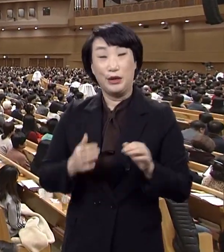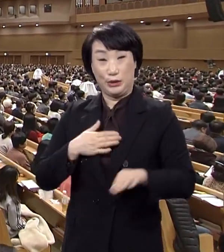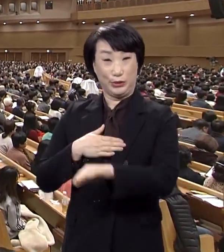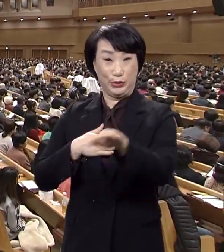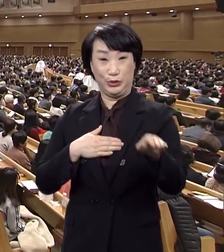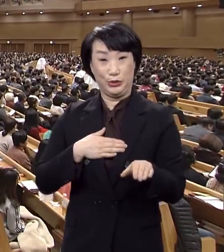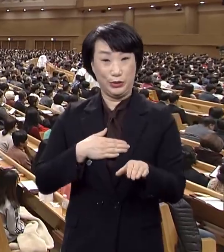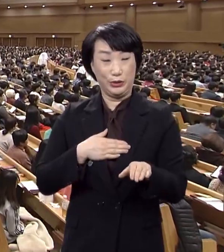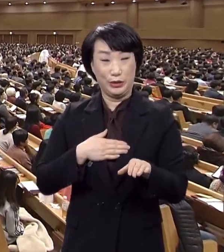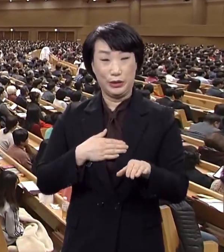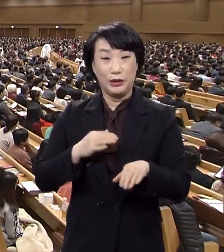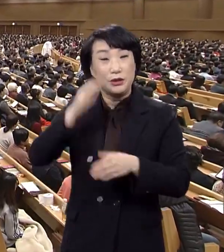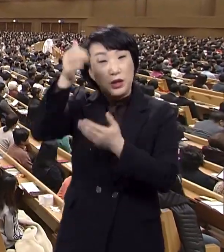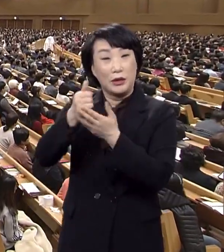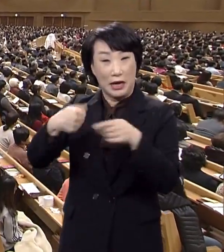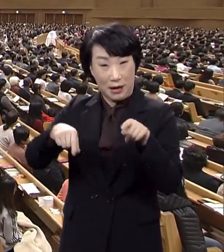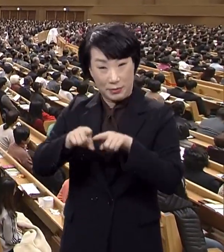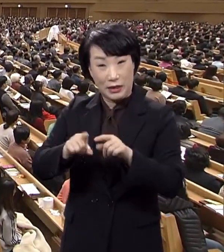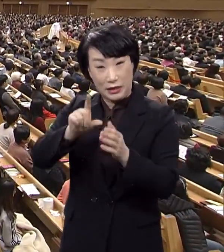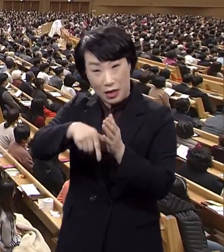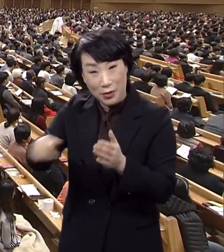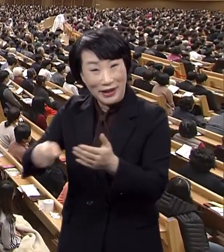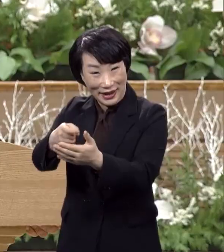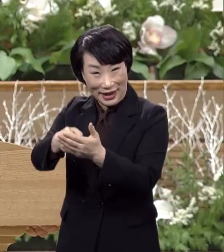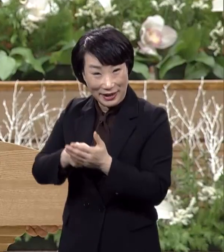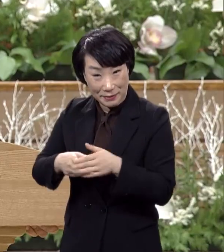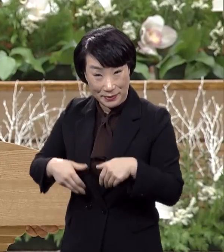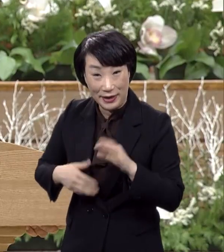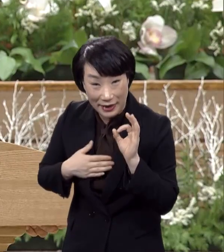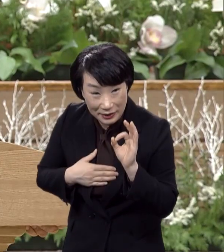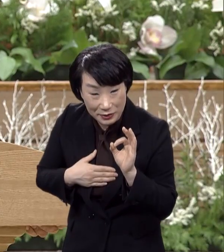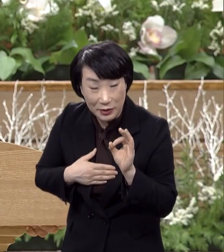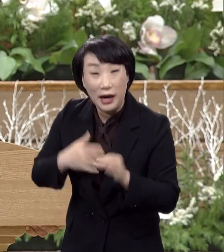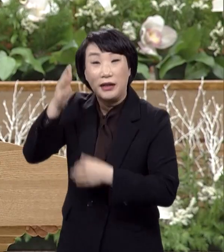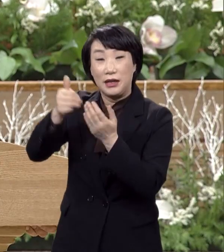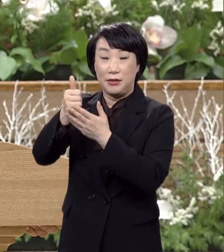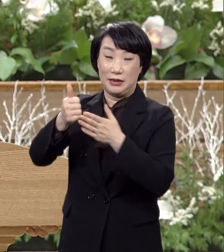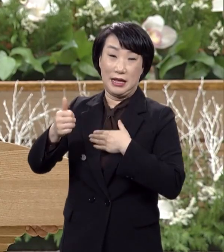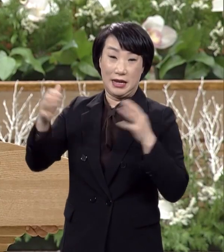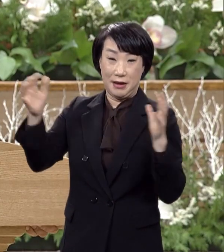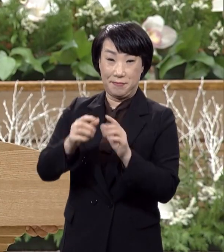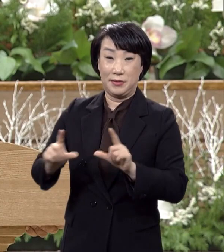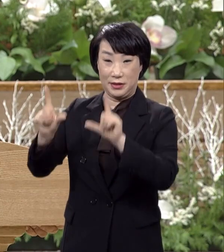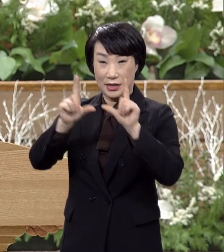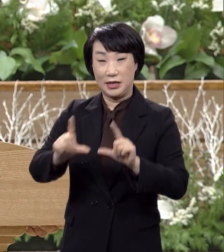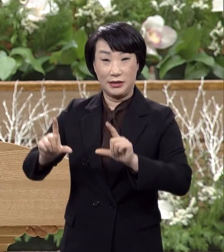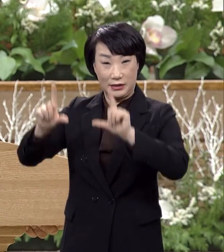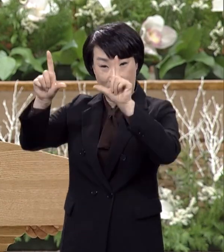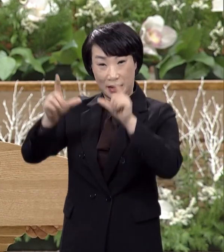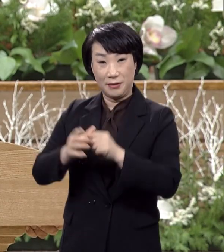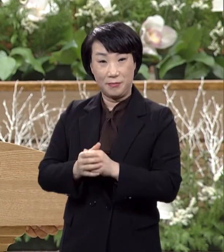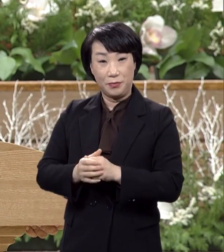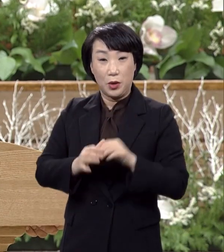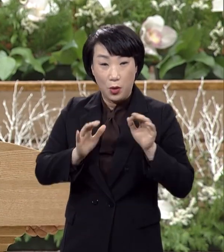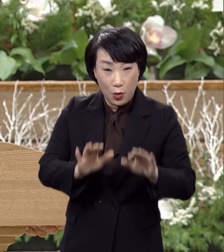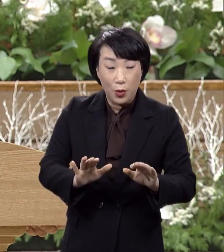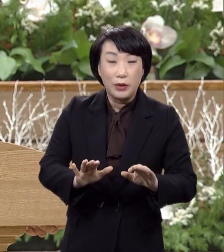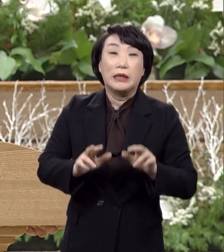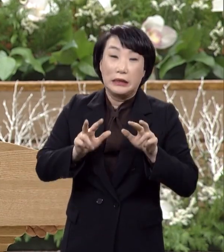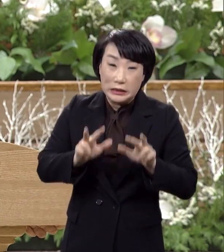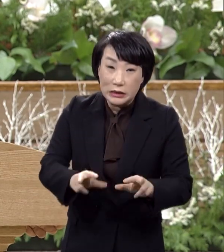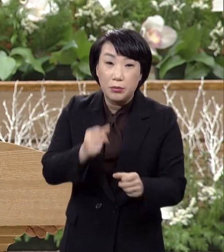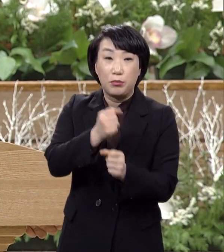우리는 성령과 함께 세월을 아끼면서 하나님과 함께 살 수 있는 날 오늘